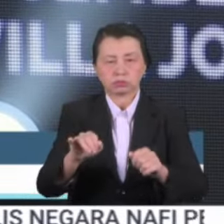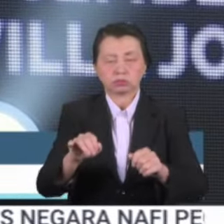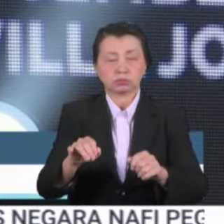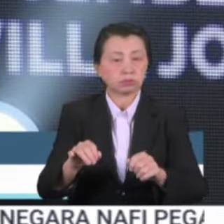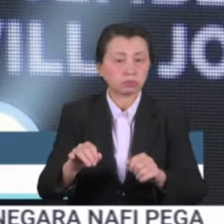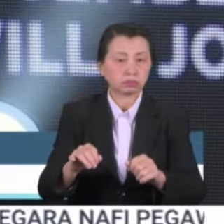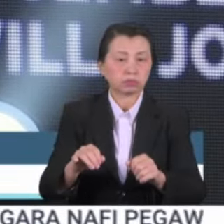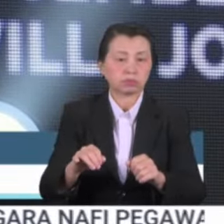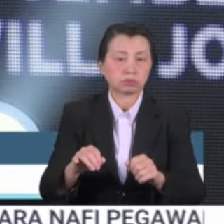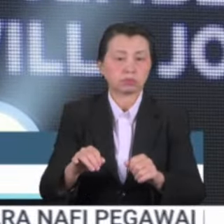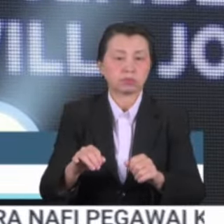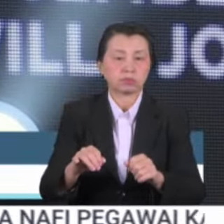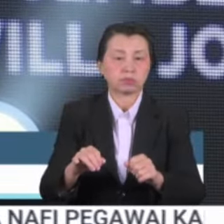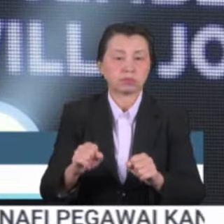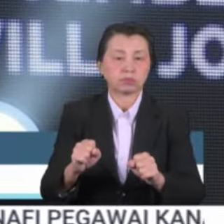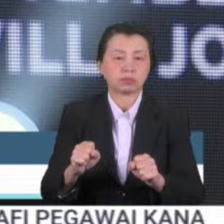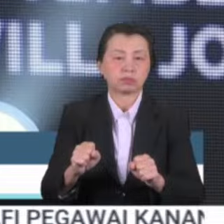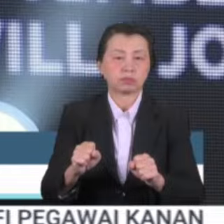segi